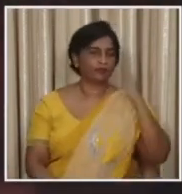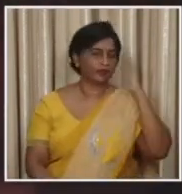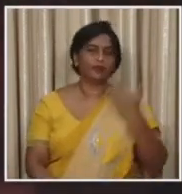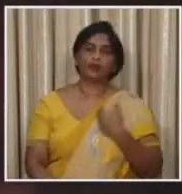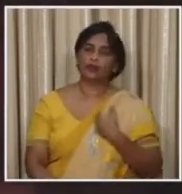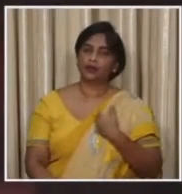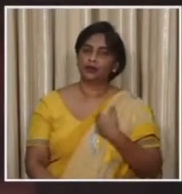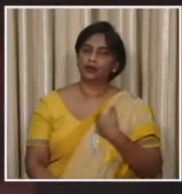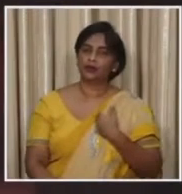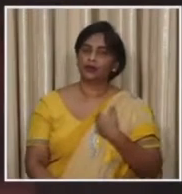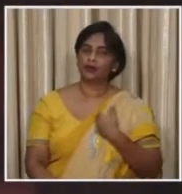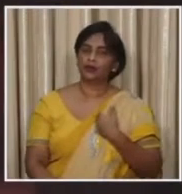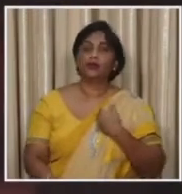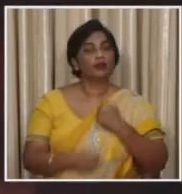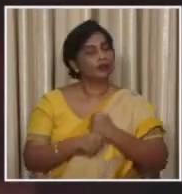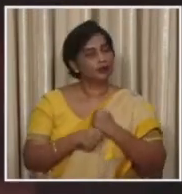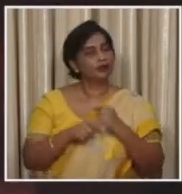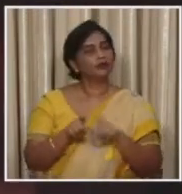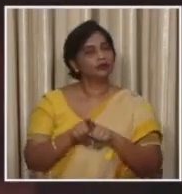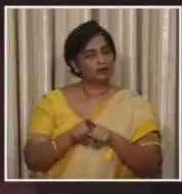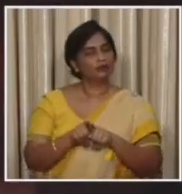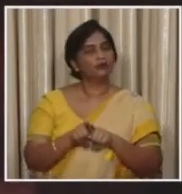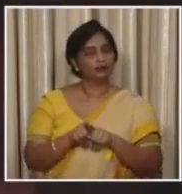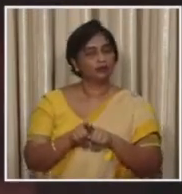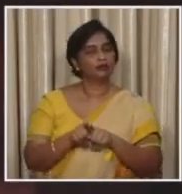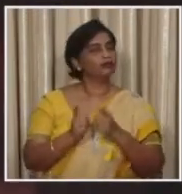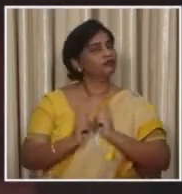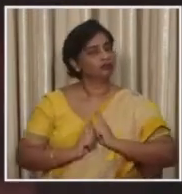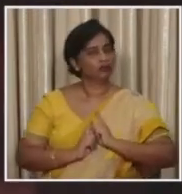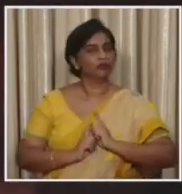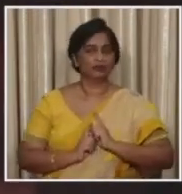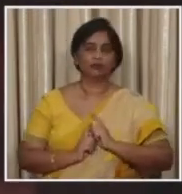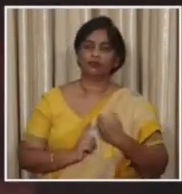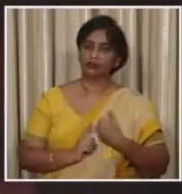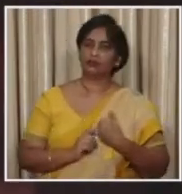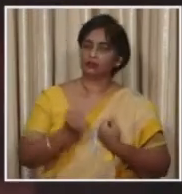මේ රජයක් හැටියට අපි ඒ ස්ථාවරය දරනවා නම් අපි ඒකට